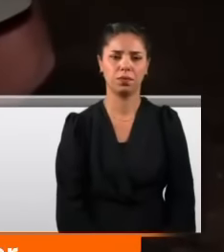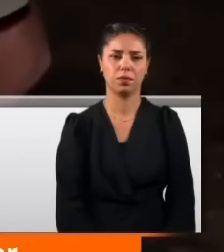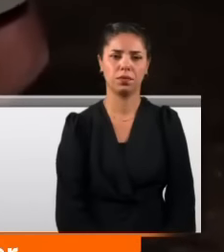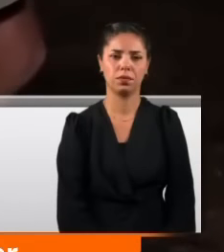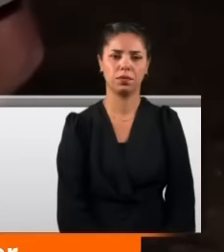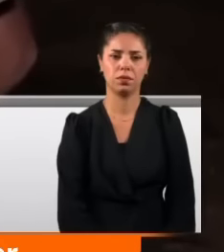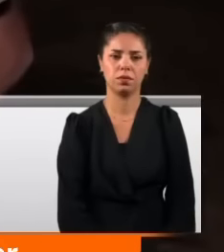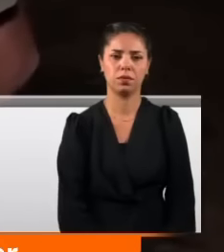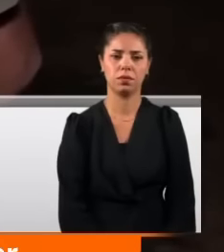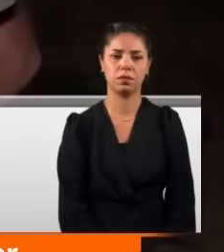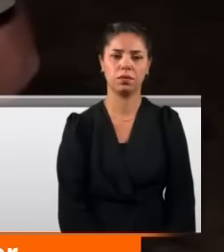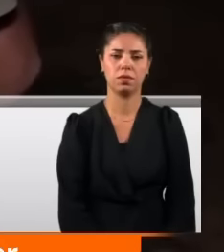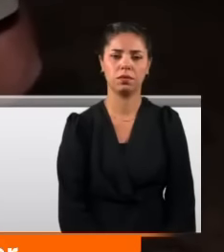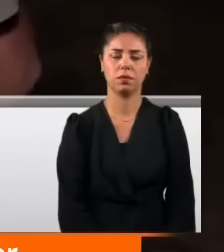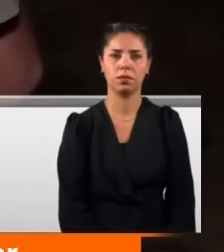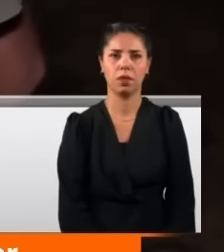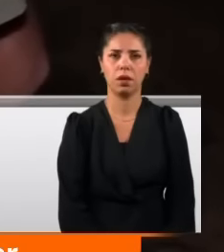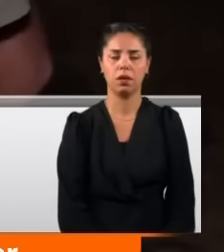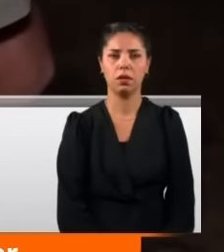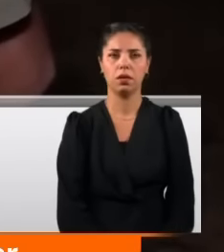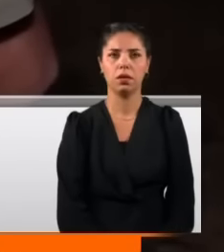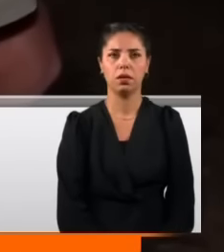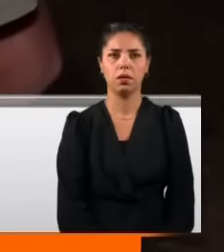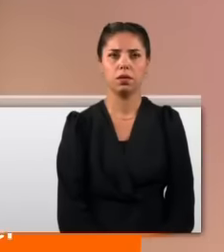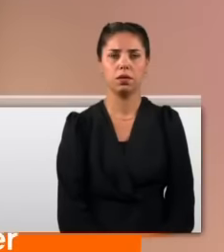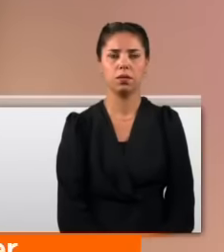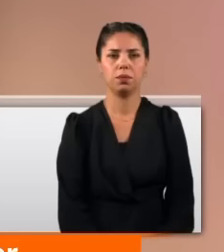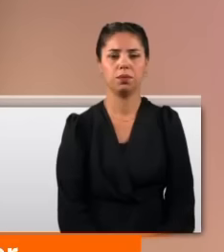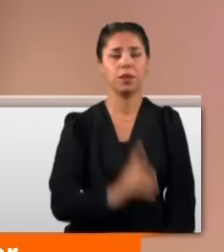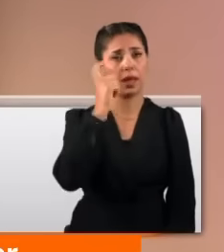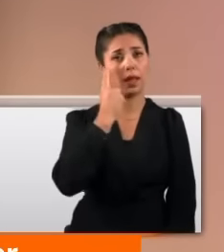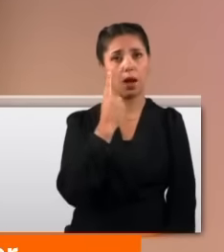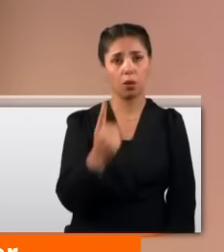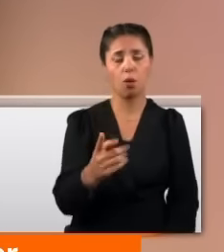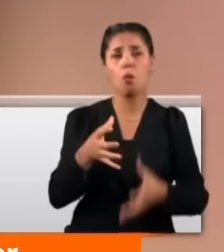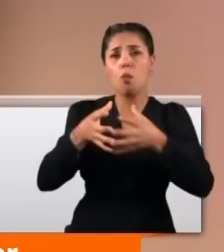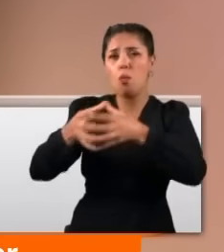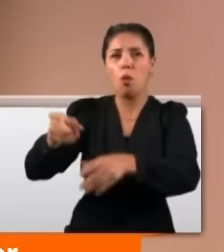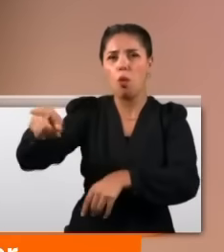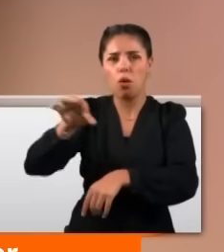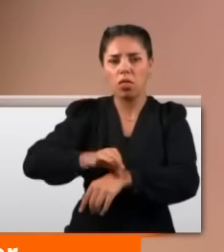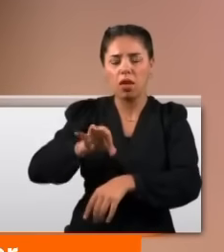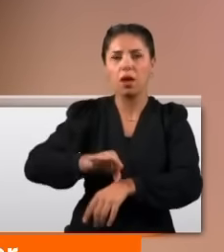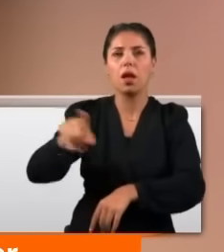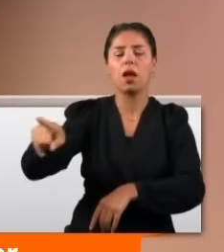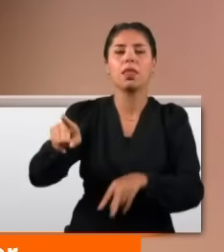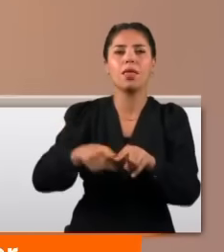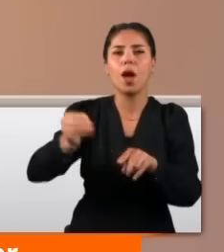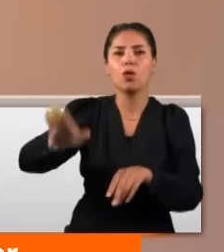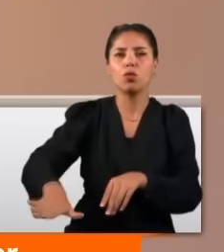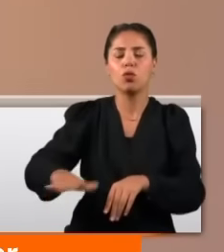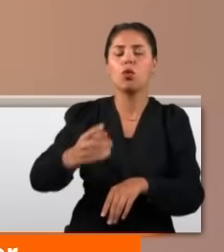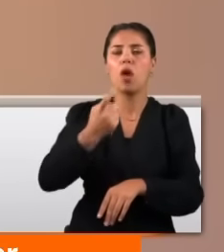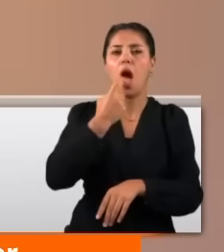insanoğlu ailesinden böyle bir şey, böyle bir canlılık beklemez. İddiaya göre boğulma sırasında Narin'in ağzından çıkan